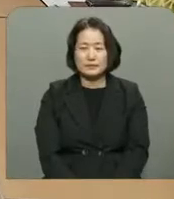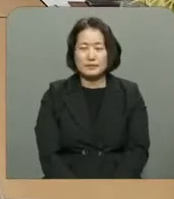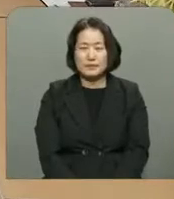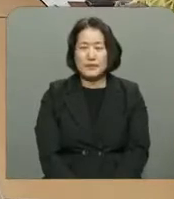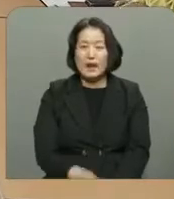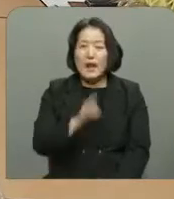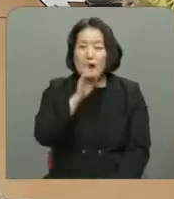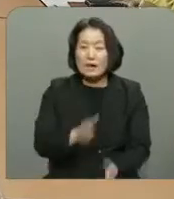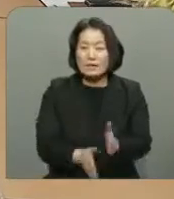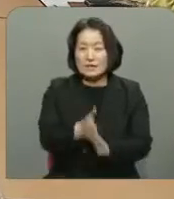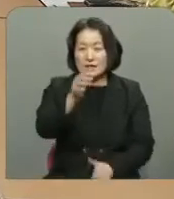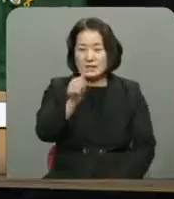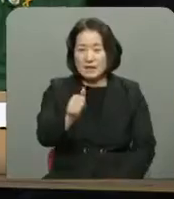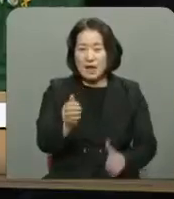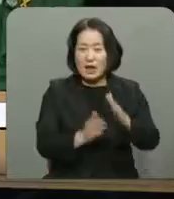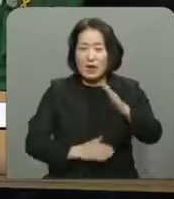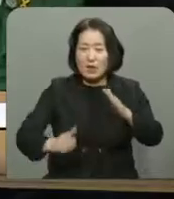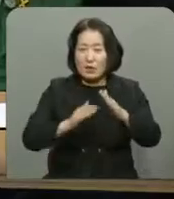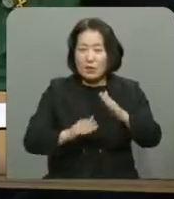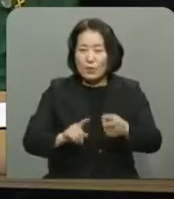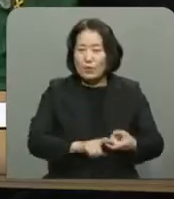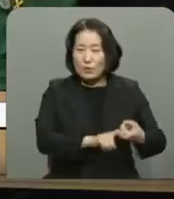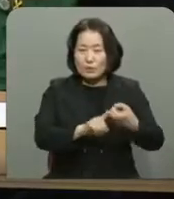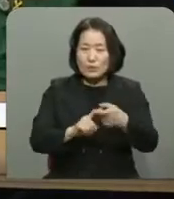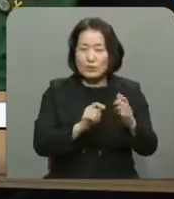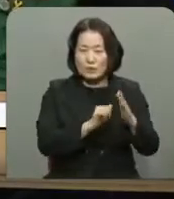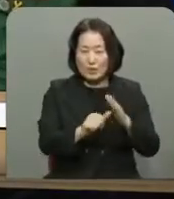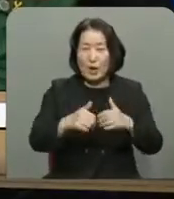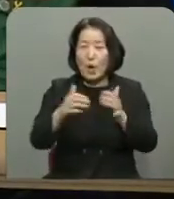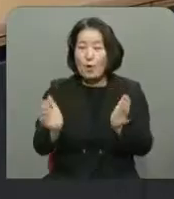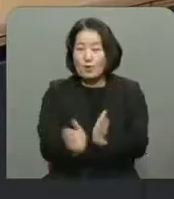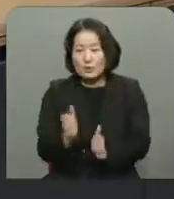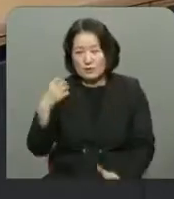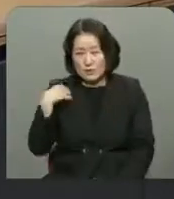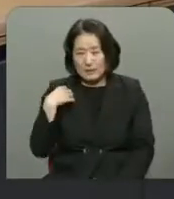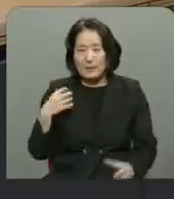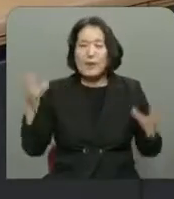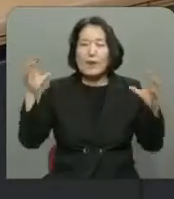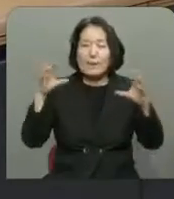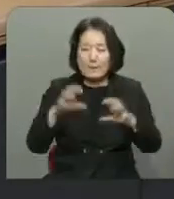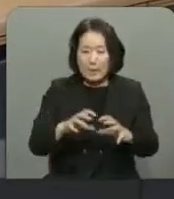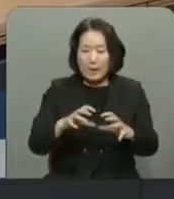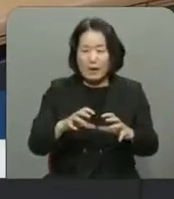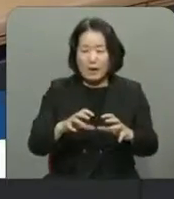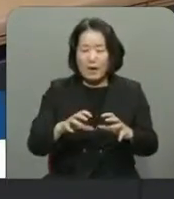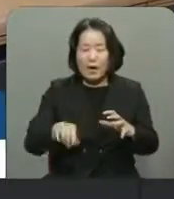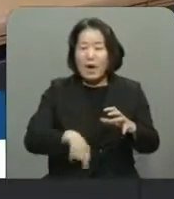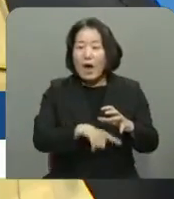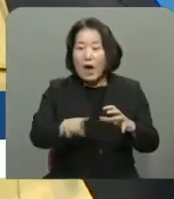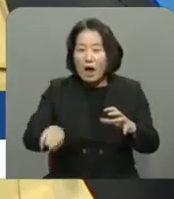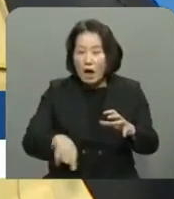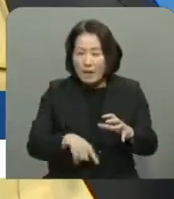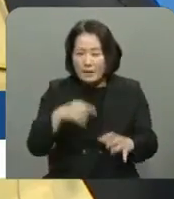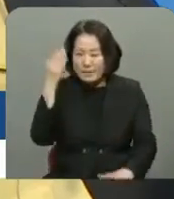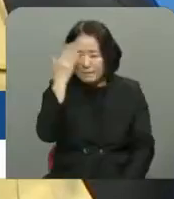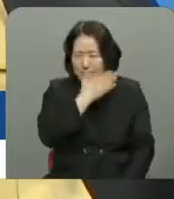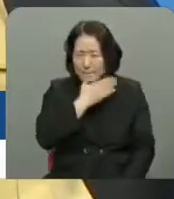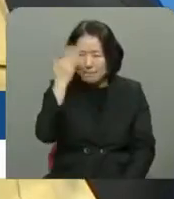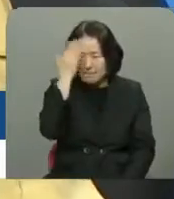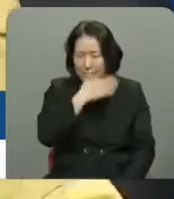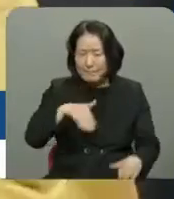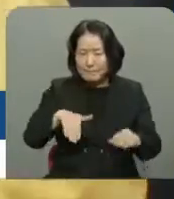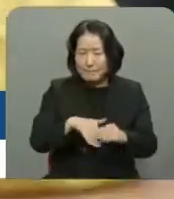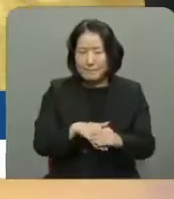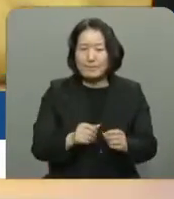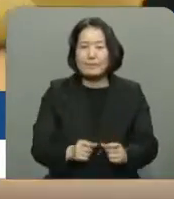개방 근 가능 시장과 공무원 노조 대표 각 부서 책임자 들이 한데 모였습니다 조정래 청년 문화 확산을 위한 당 9패